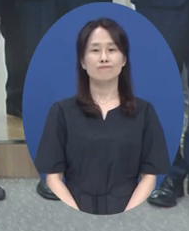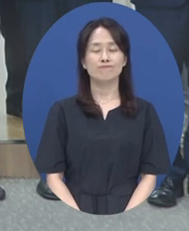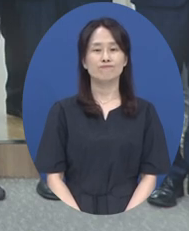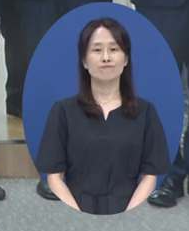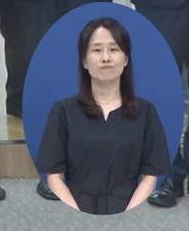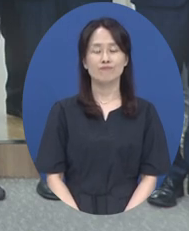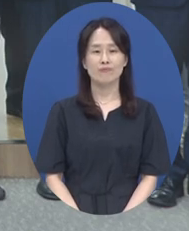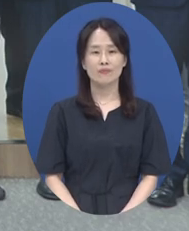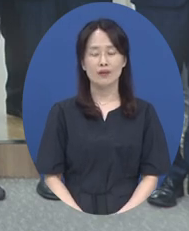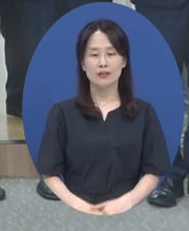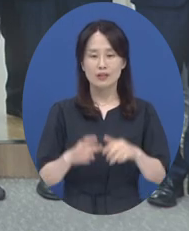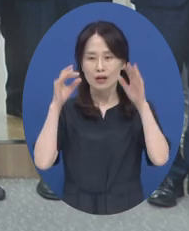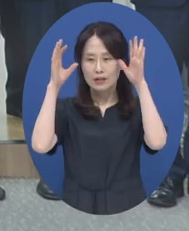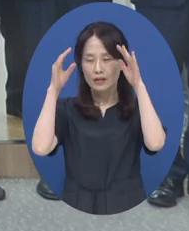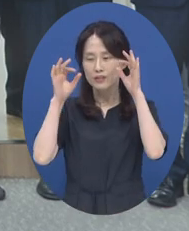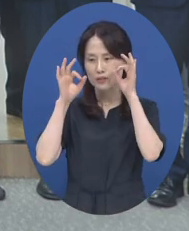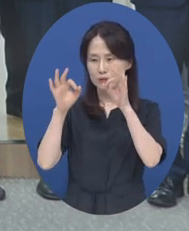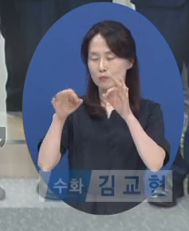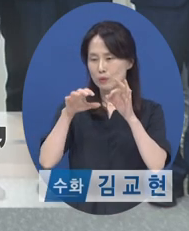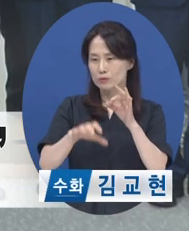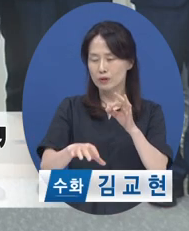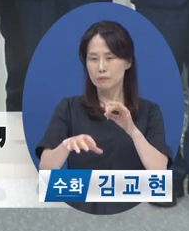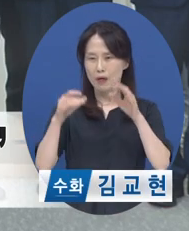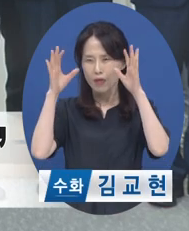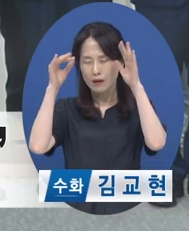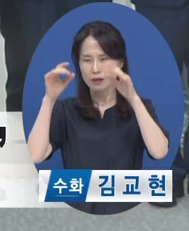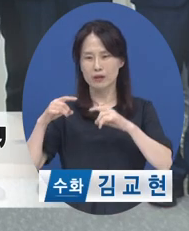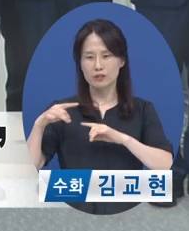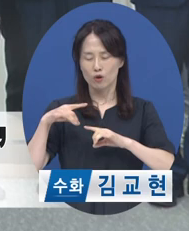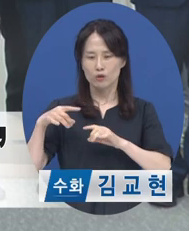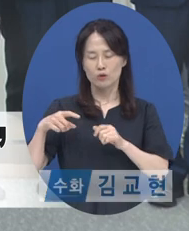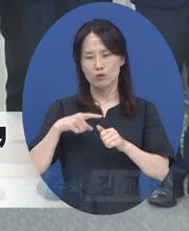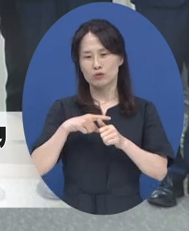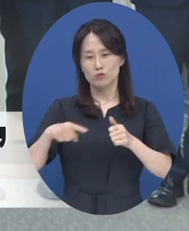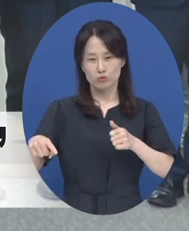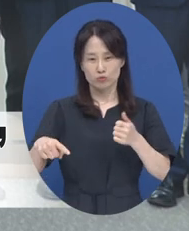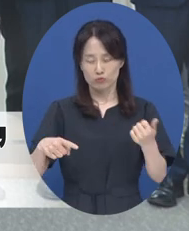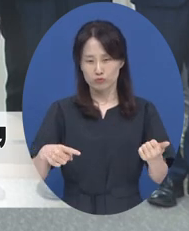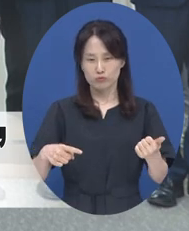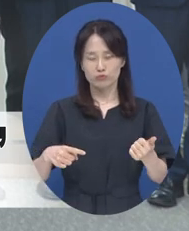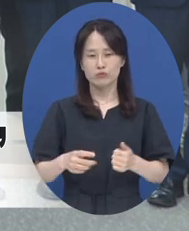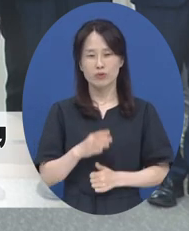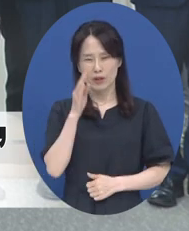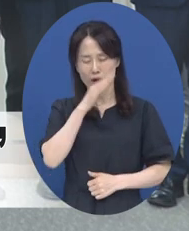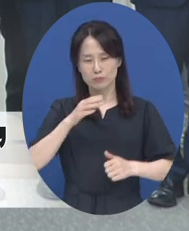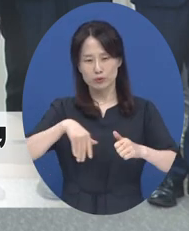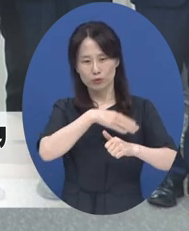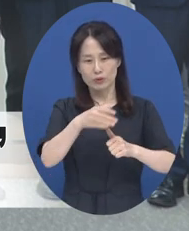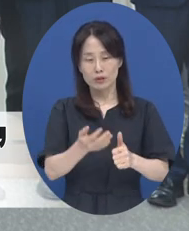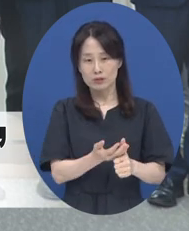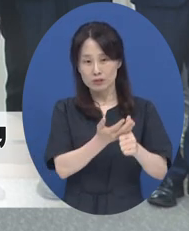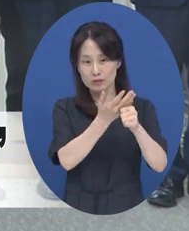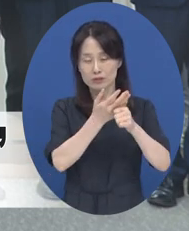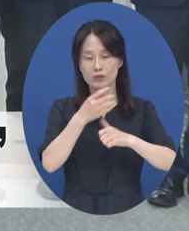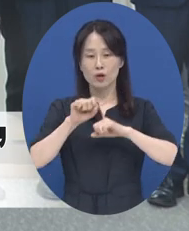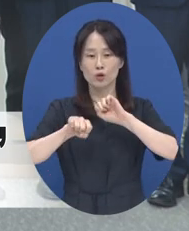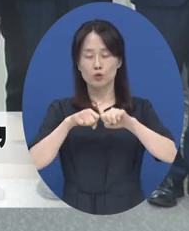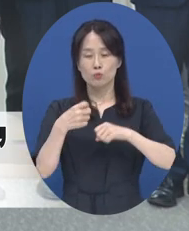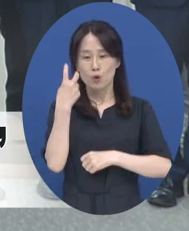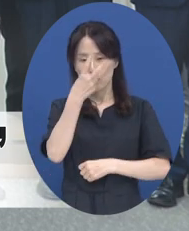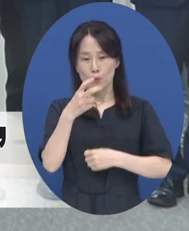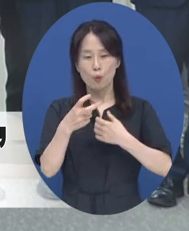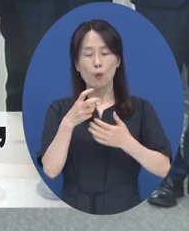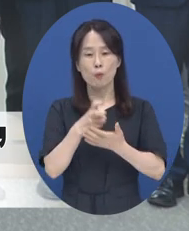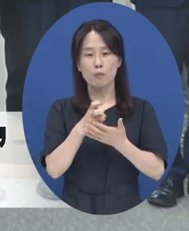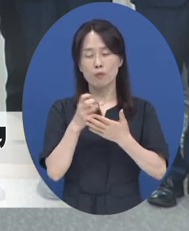다른 개들이 보는 앞에서 감전 시켜 개를 도살 하거나 열악한 환경에서 개를 사육하는 등 동물 보호법 을 위반해 온 개 농장들이